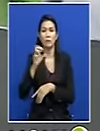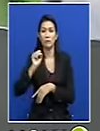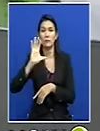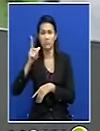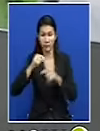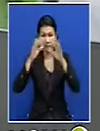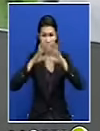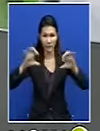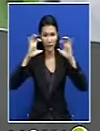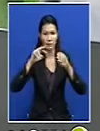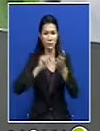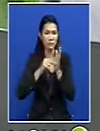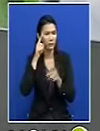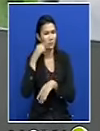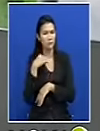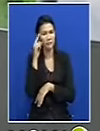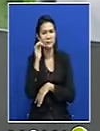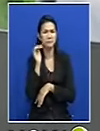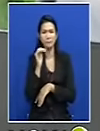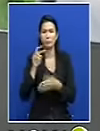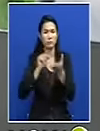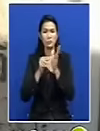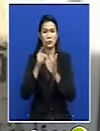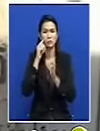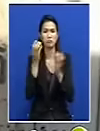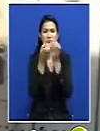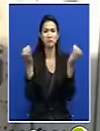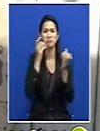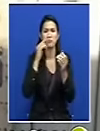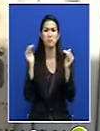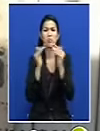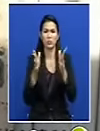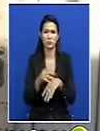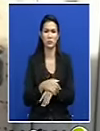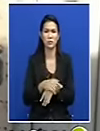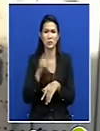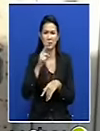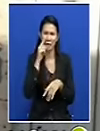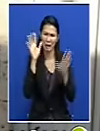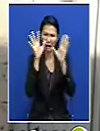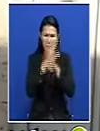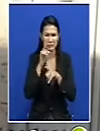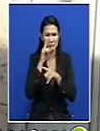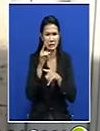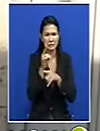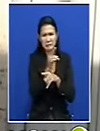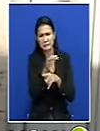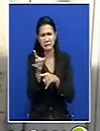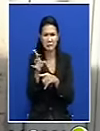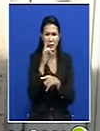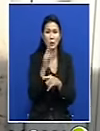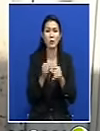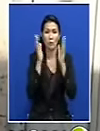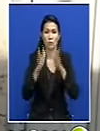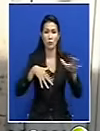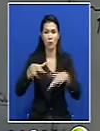อาจดูขาดความชอบธรรมที่จะอยู่ต ่อ มันก็อาจจะเป็นข้อความที่ดูแล้วคล้ายๆกันปลุกปั่นก็มีประชาช